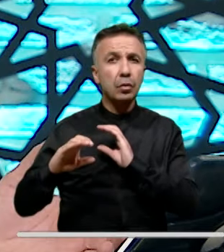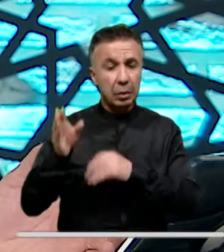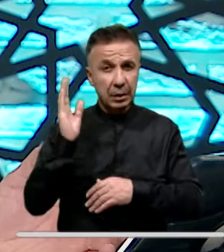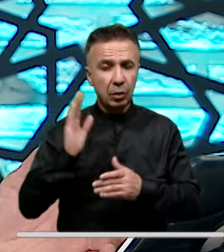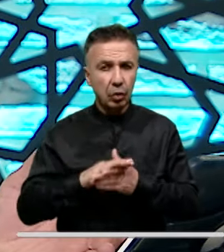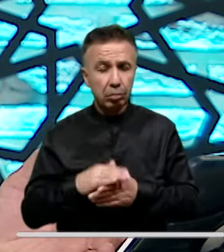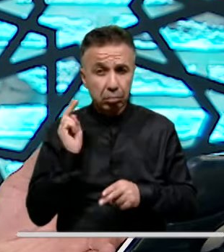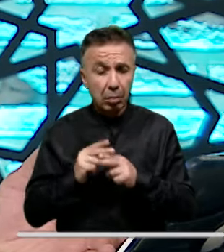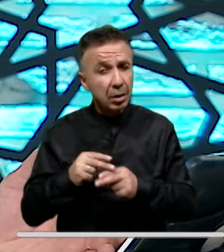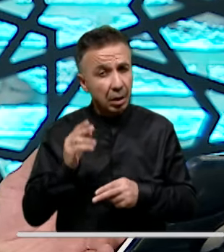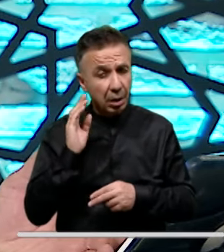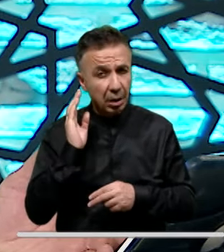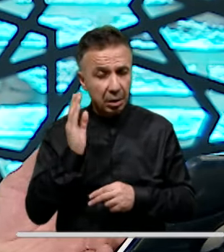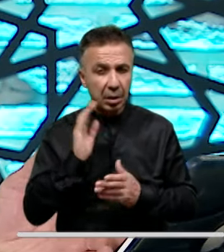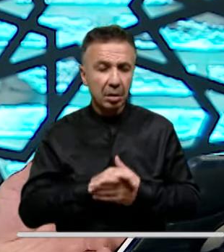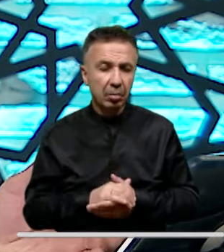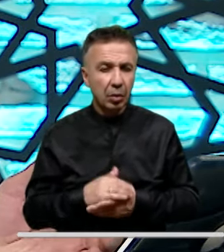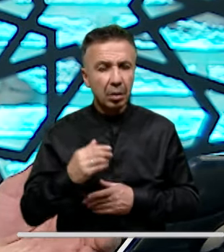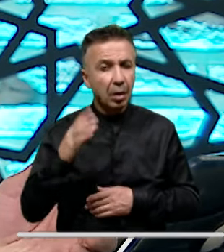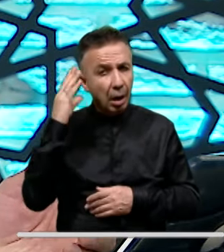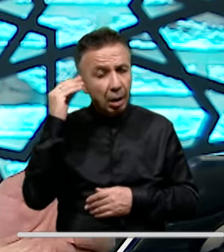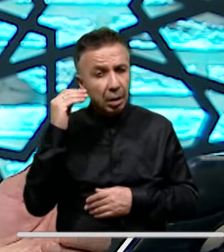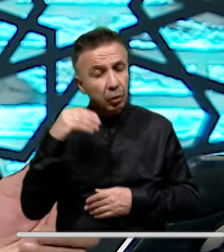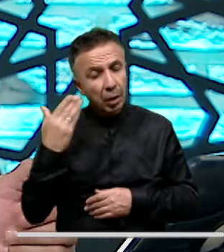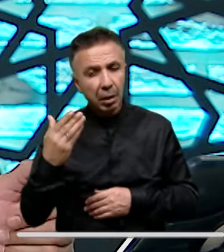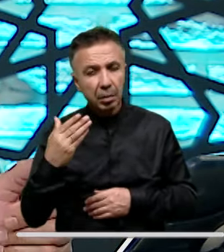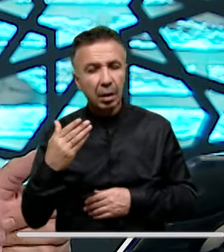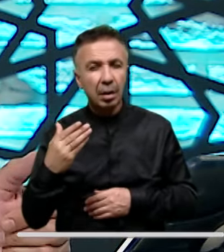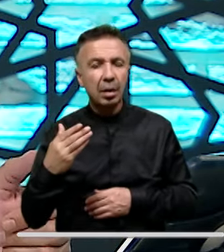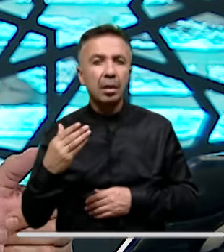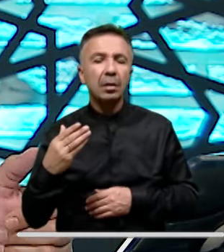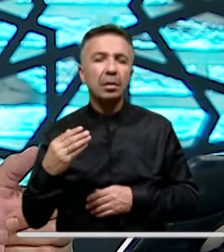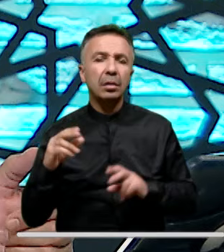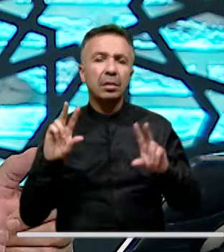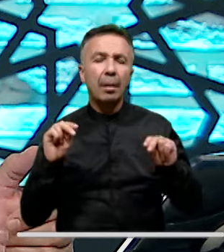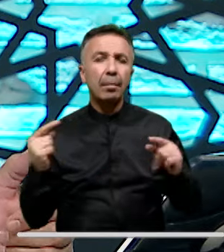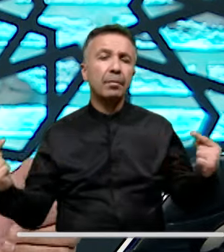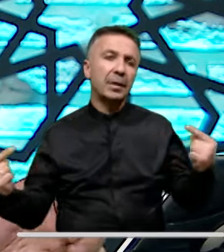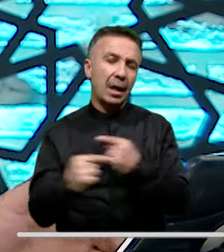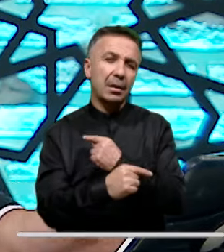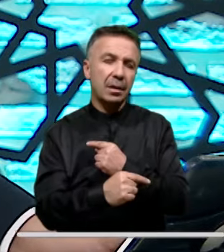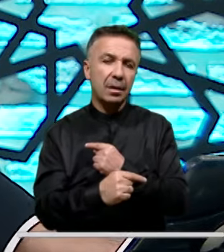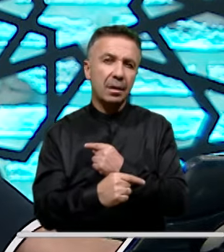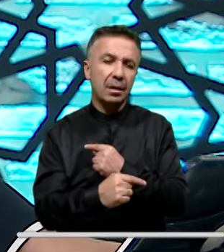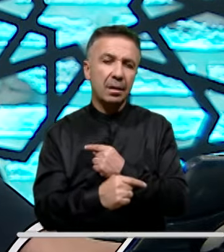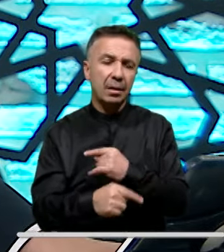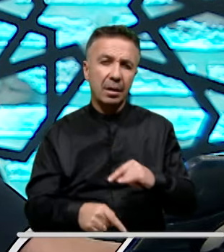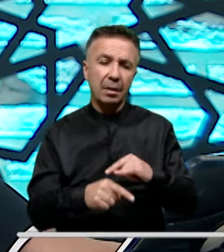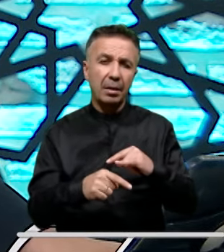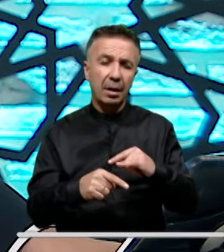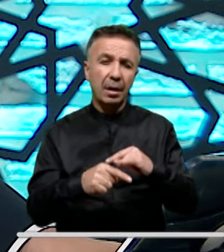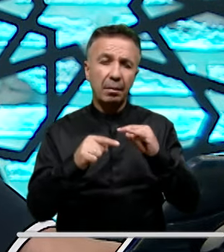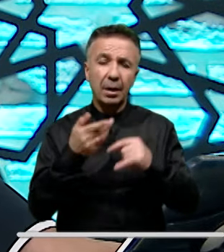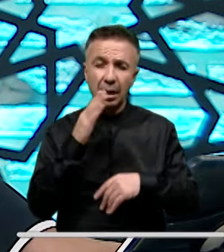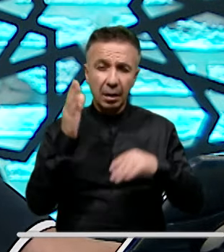çıktım. Sonradan fark ettim ki diyor hocam ben tam ters istikamete durmuşum kıbleyi. Bu durumda bu namazı iade etmem gerekir